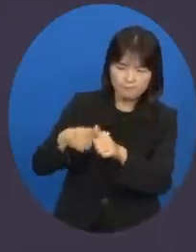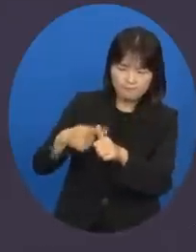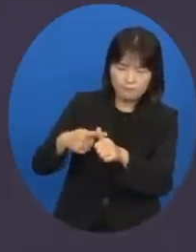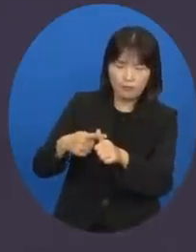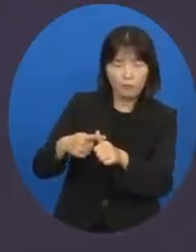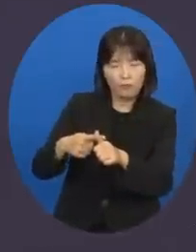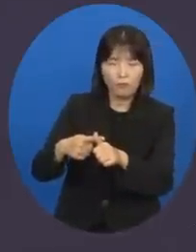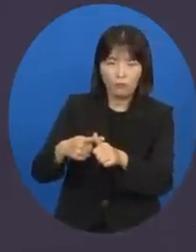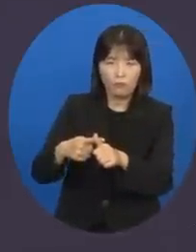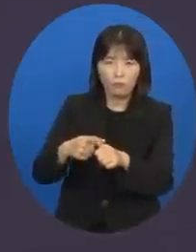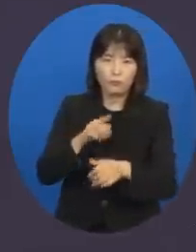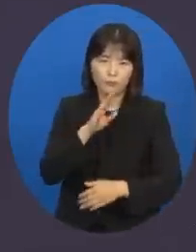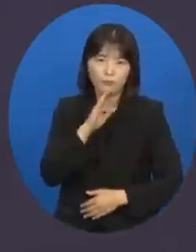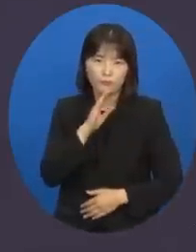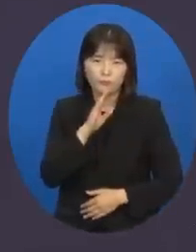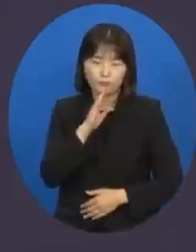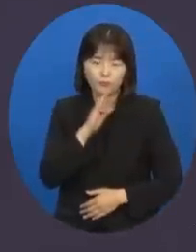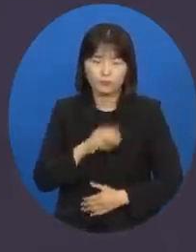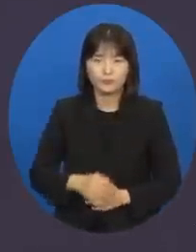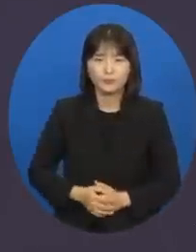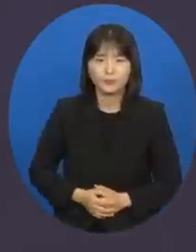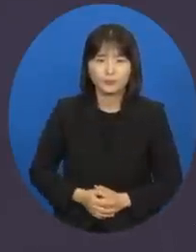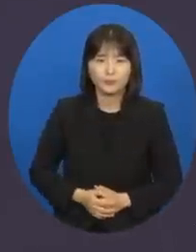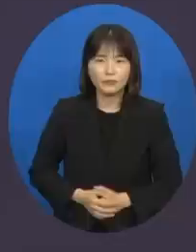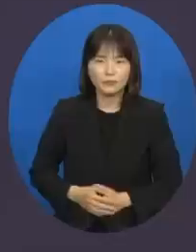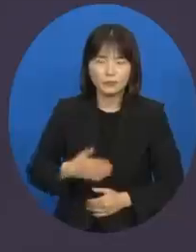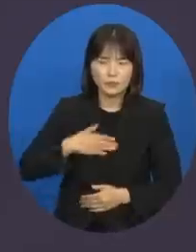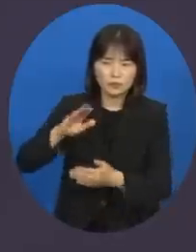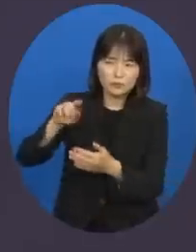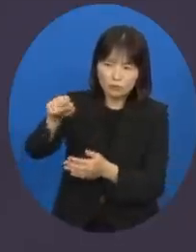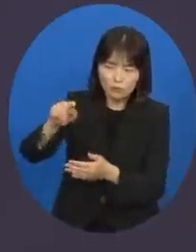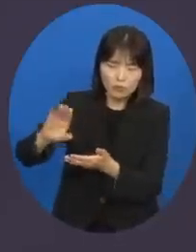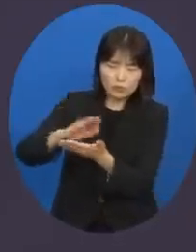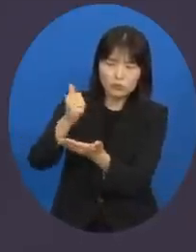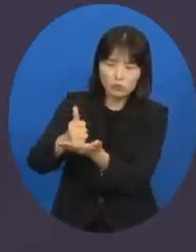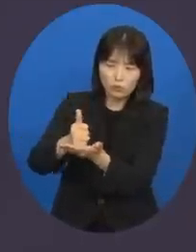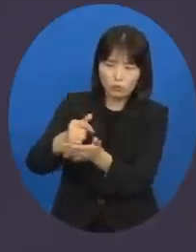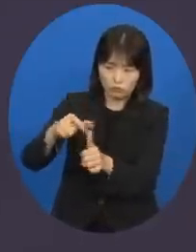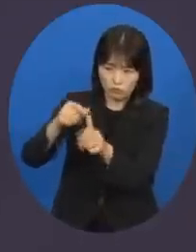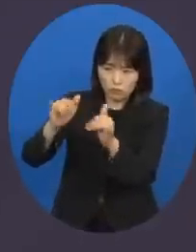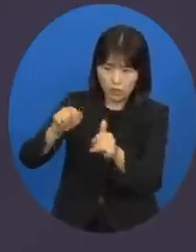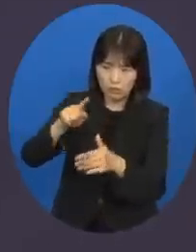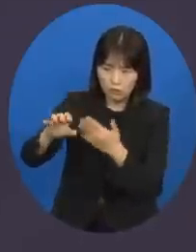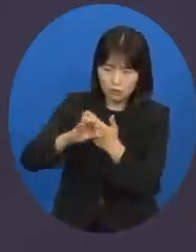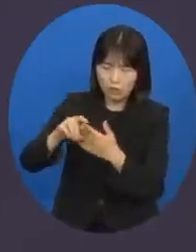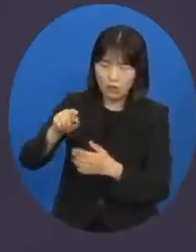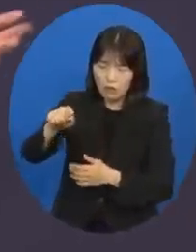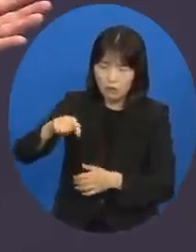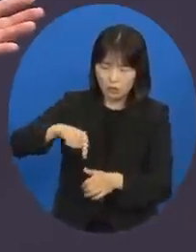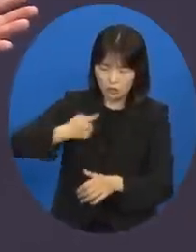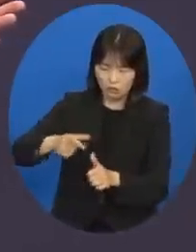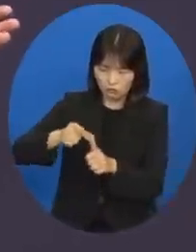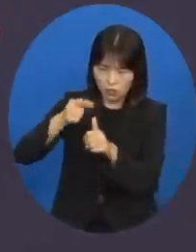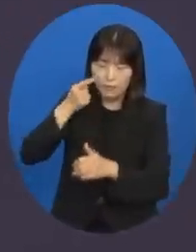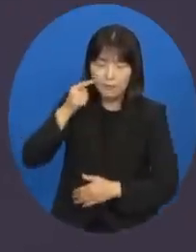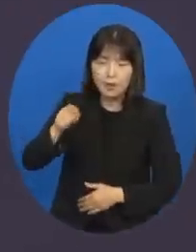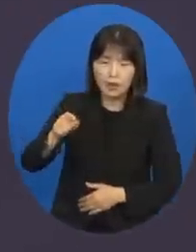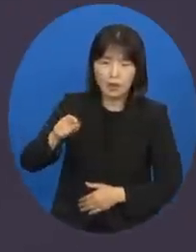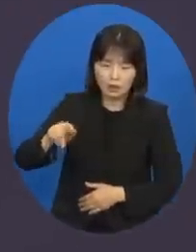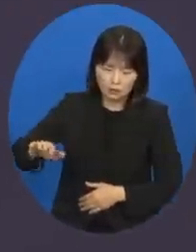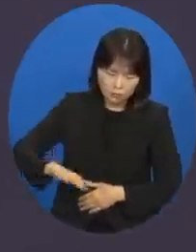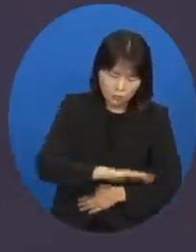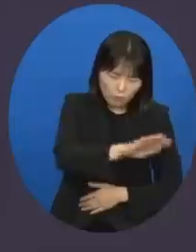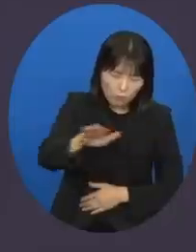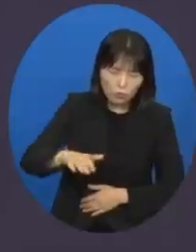합리적인 주장이고 비방입니다. 내가 그리스도 아니냐 구원자 아니냐 그렇다면 너를 구원해봐라 그리고 우리 모두를